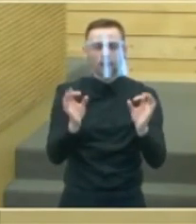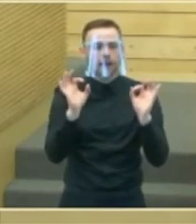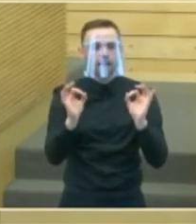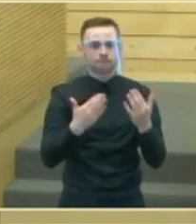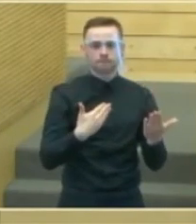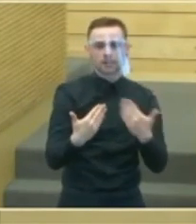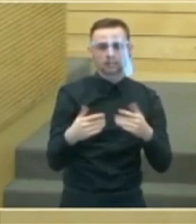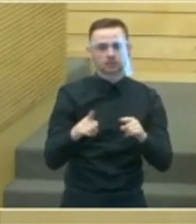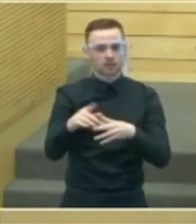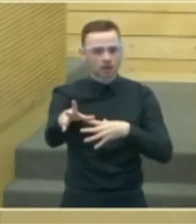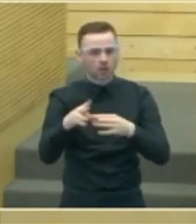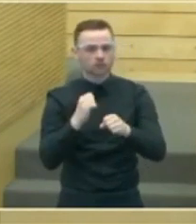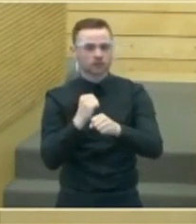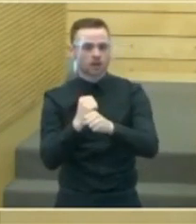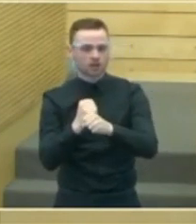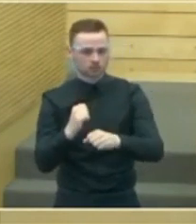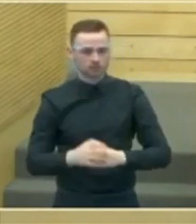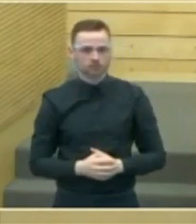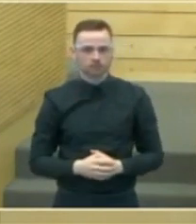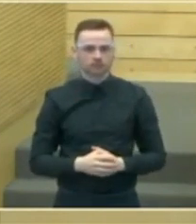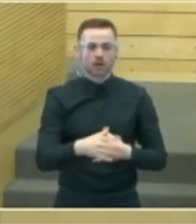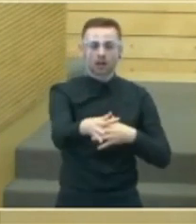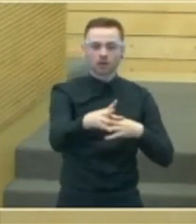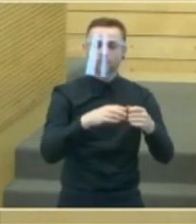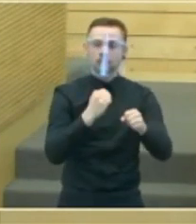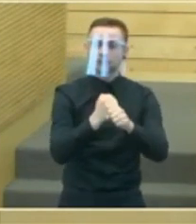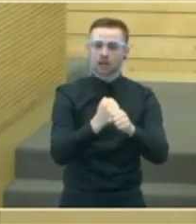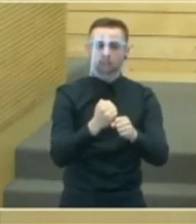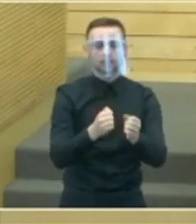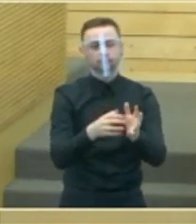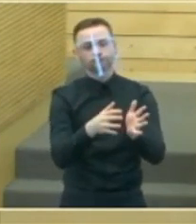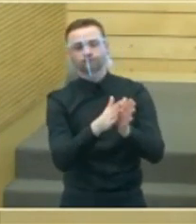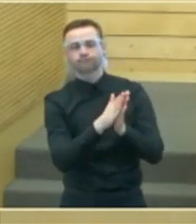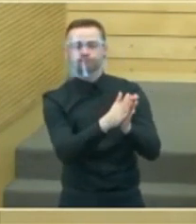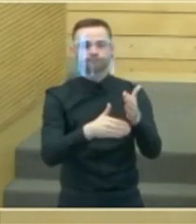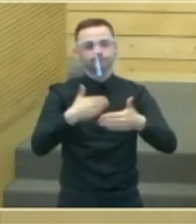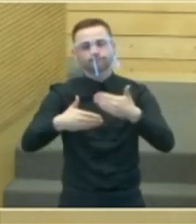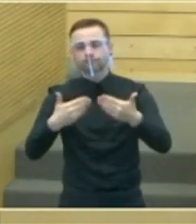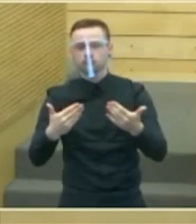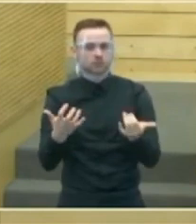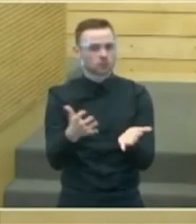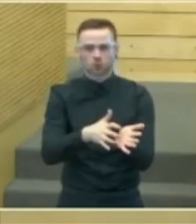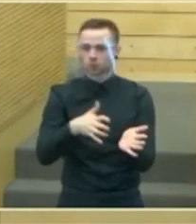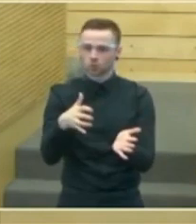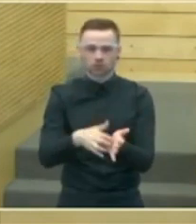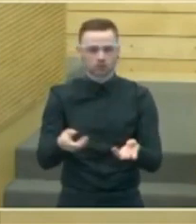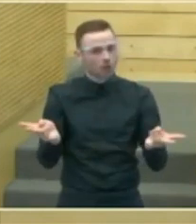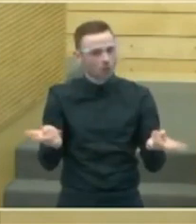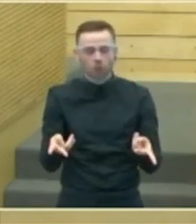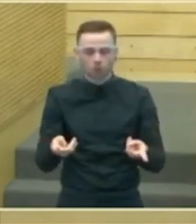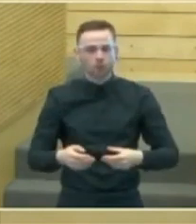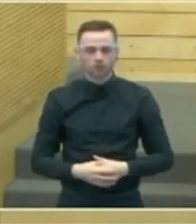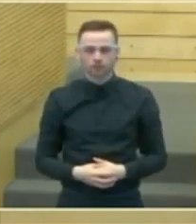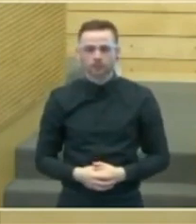ir bendradarbiauti. To bendradarbiavimo pastaraisiais mėnesiais mums ypač reikėjo.